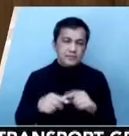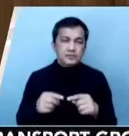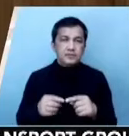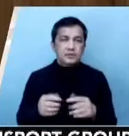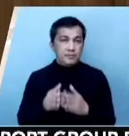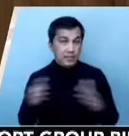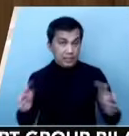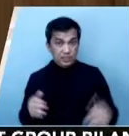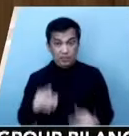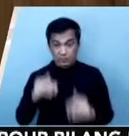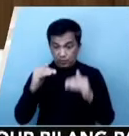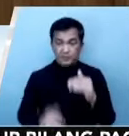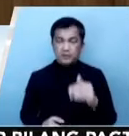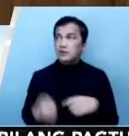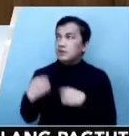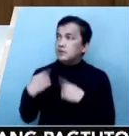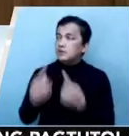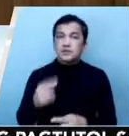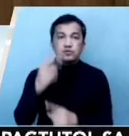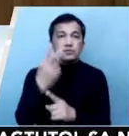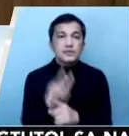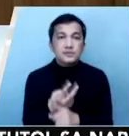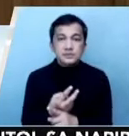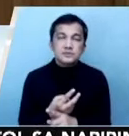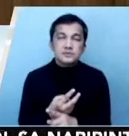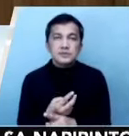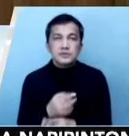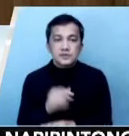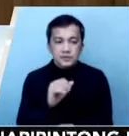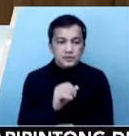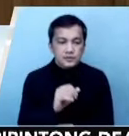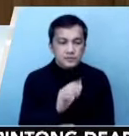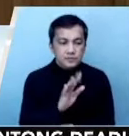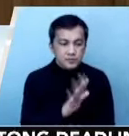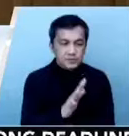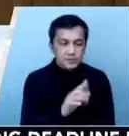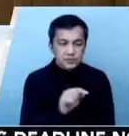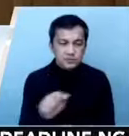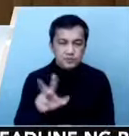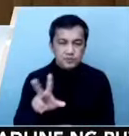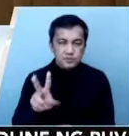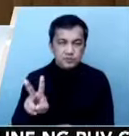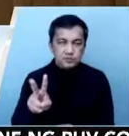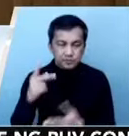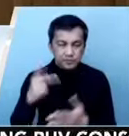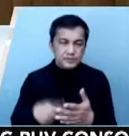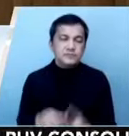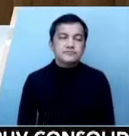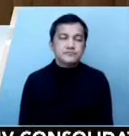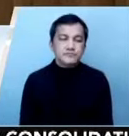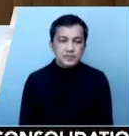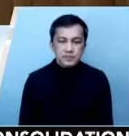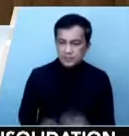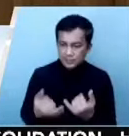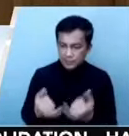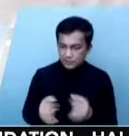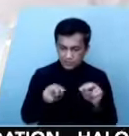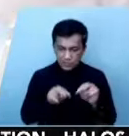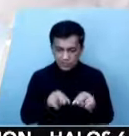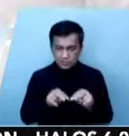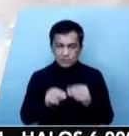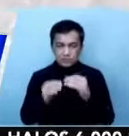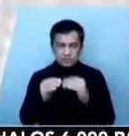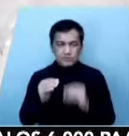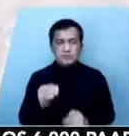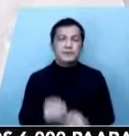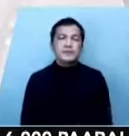for the past 2 months, nasa 50 to 52 pesos yung prevailing natin. Ngayon nakakakita na tayo ng 46, 47. Para